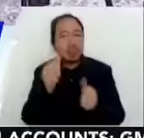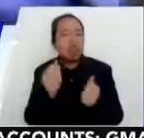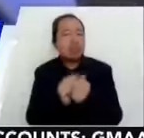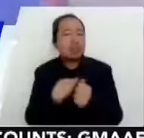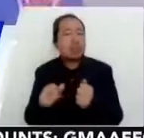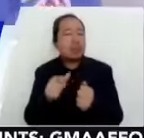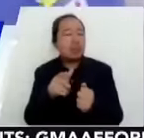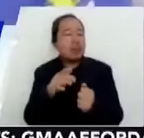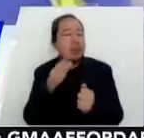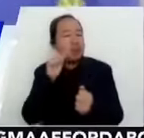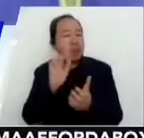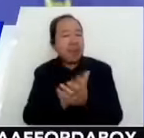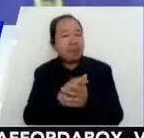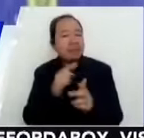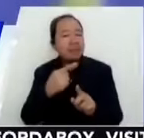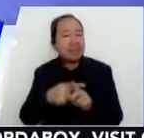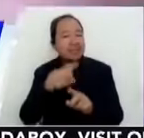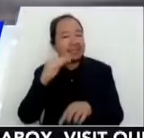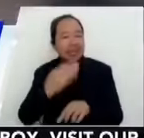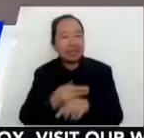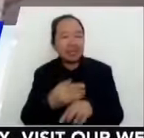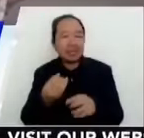karga, wala pang helmet ang bata.